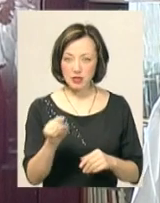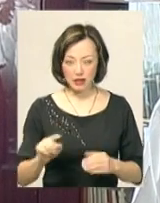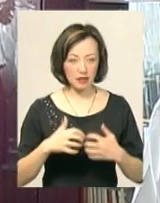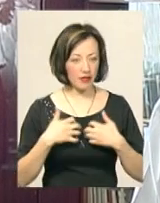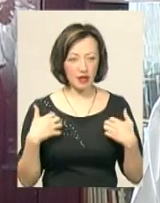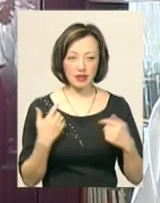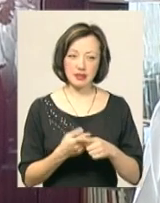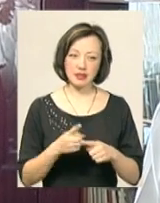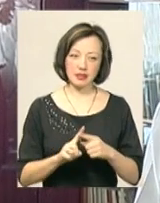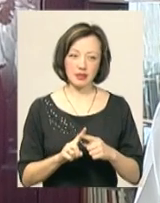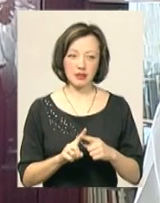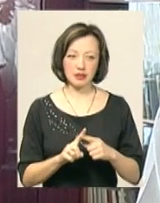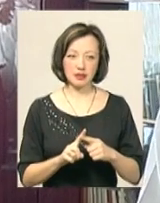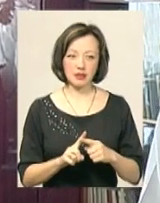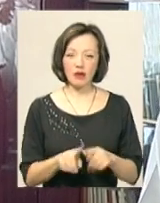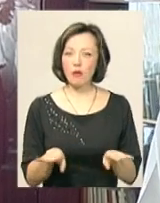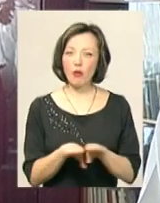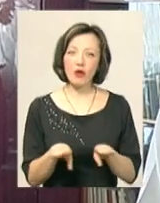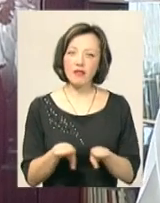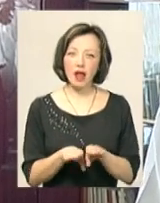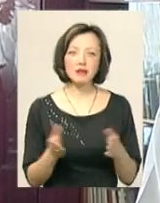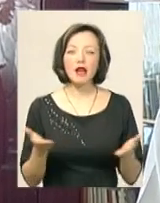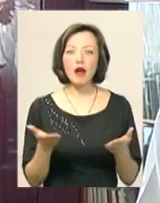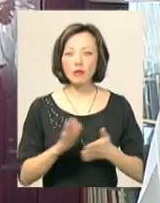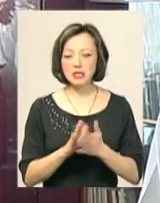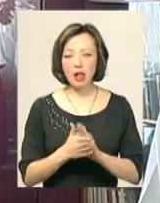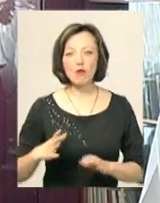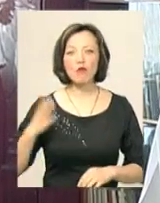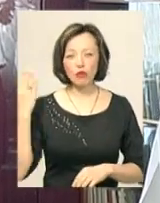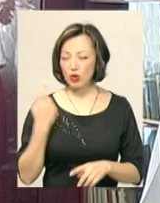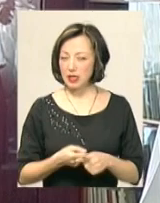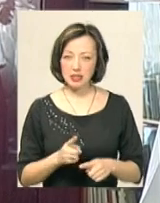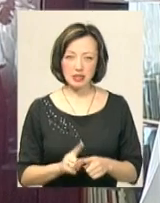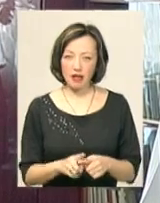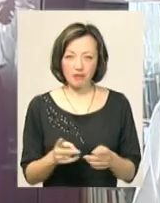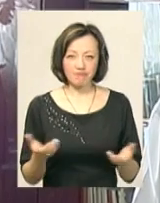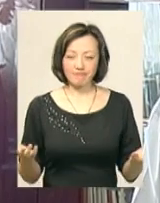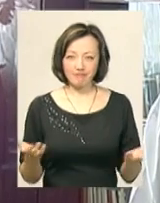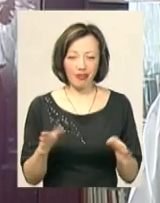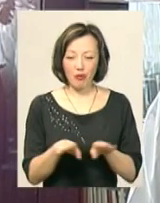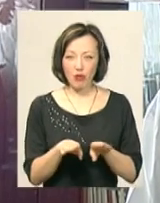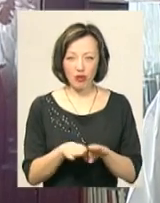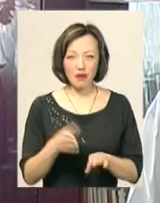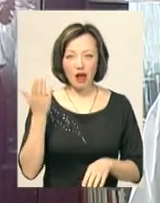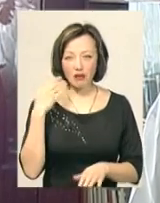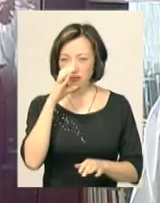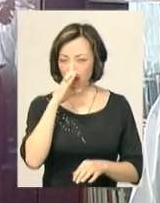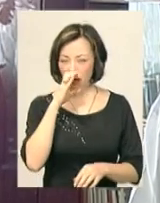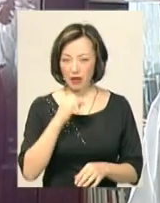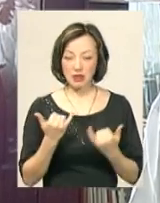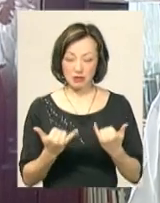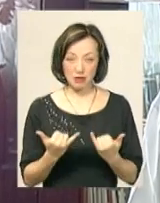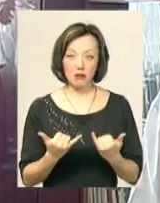це в порівнянні з тим, в якому стані вони були, це воно не порівнюється. Я дивився, я бачив ці вольєри,